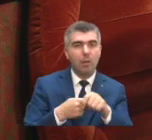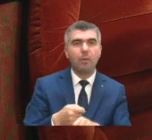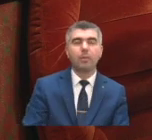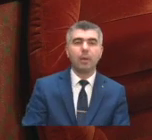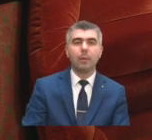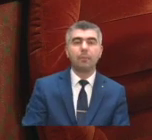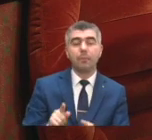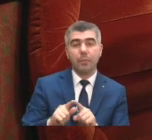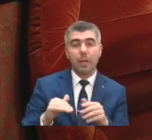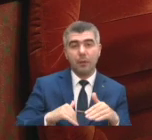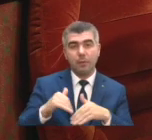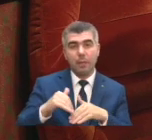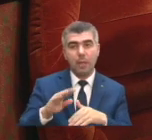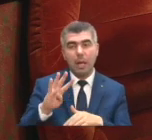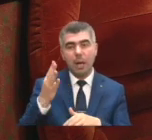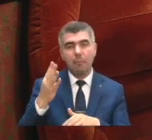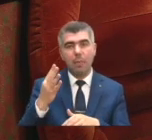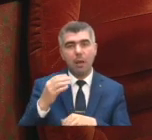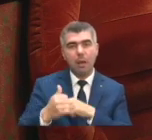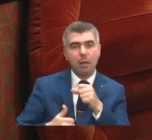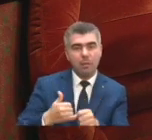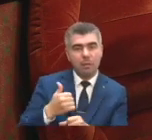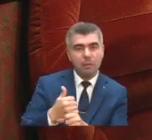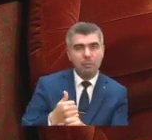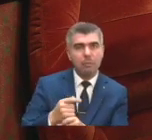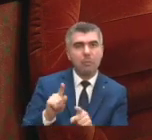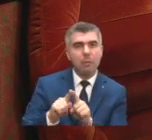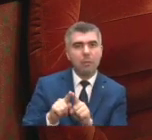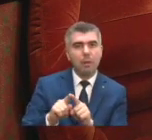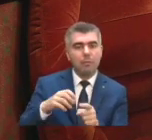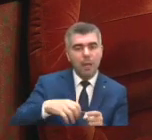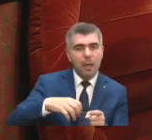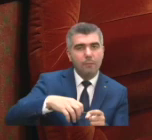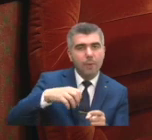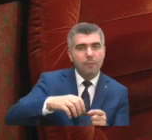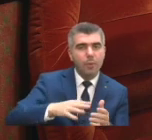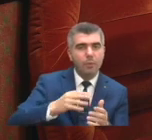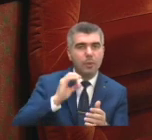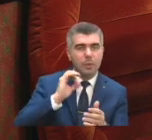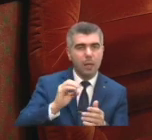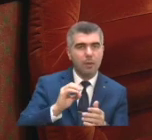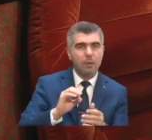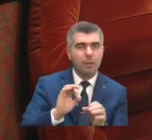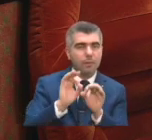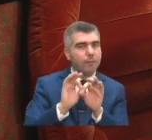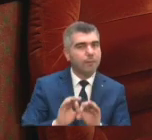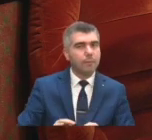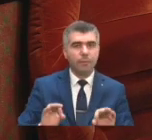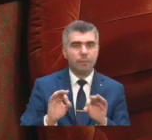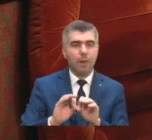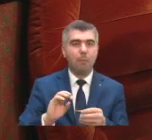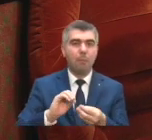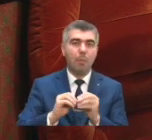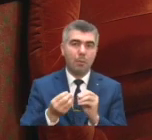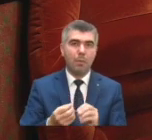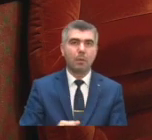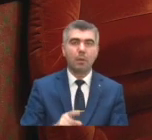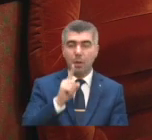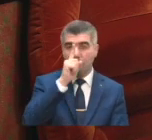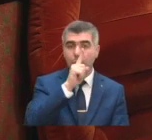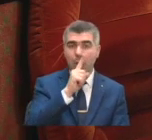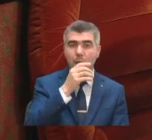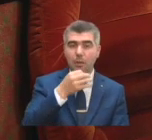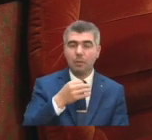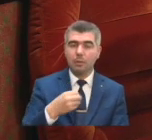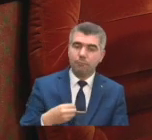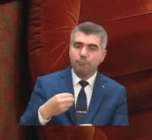تكون ومن بعد 4 سنين 5 سنين فهي تترجع متهالكة وتا واحد ما غيمكنلو يستعملها، وهذا تخلق إشكال كبير. وبالتالي إن شاء الله غنحاولوا